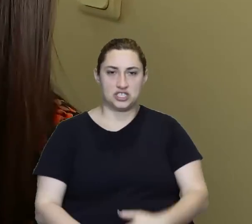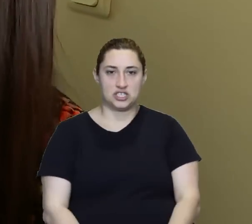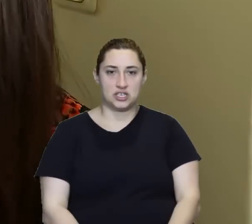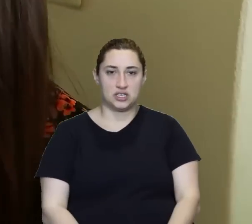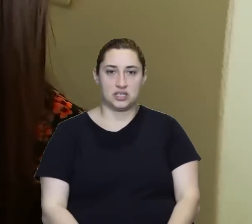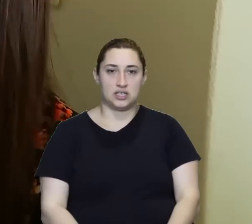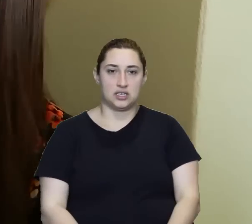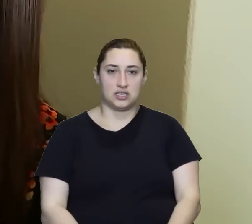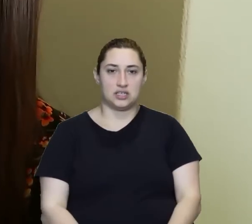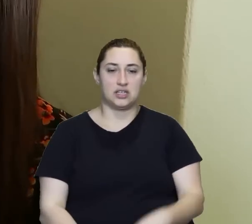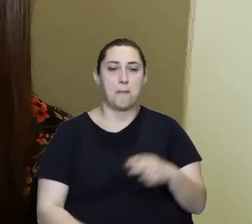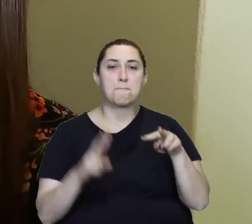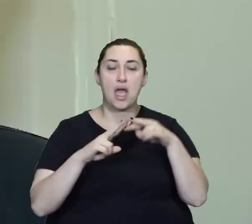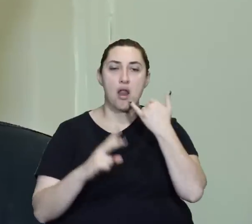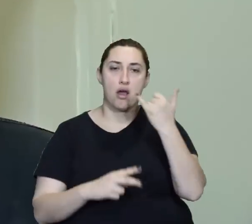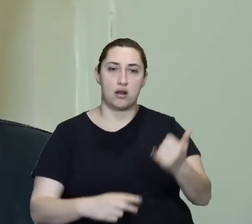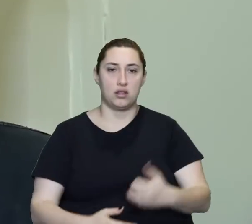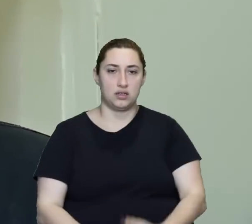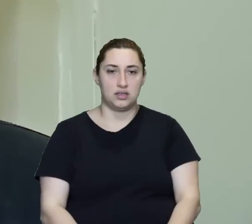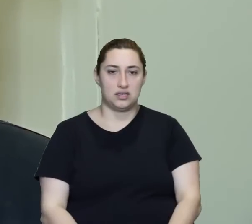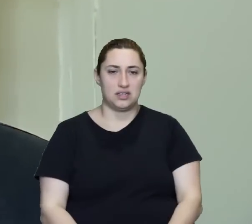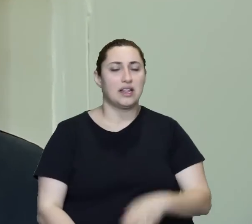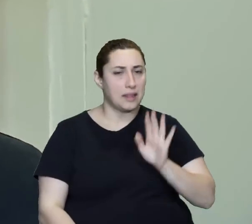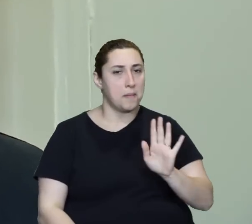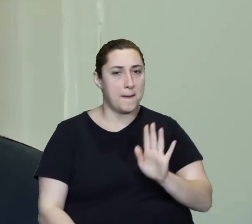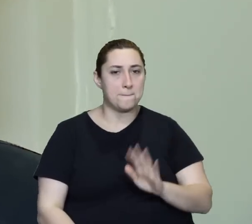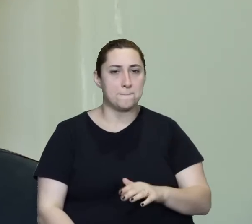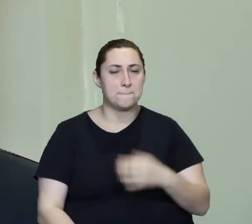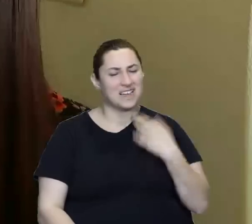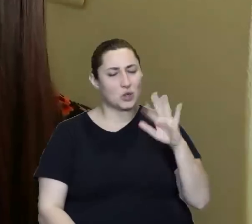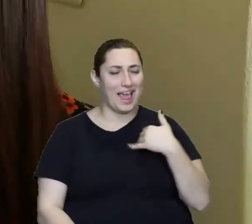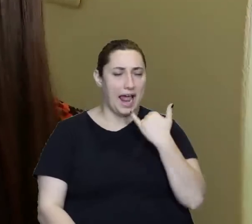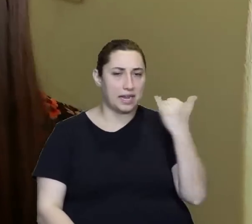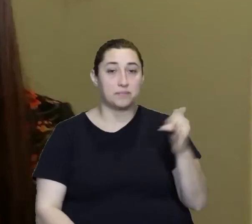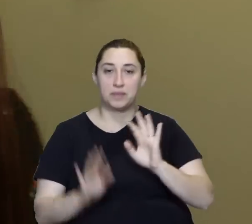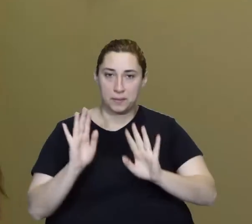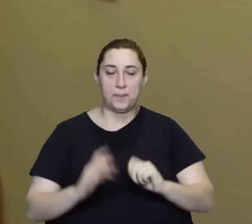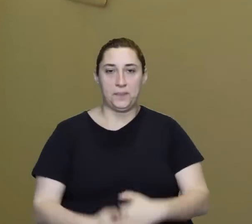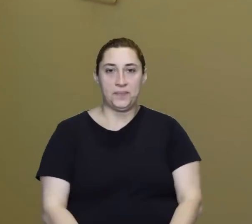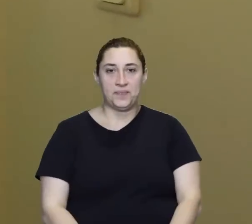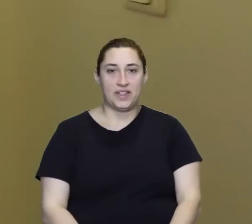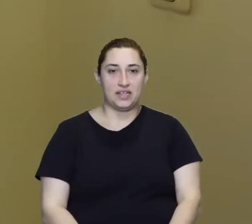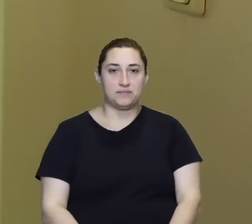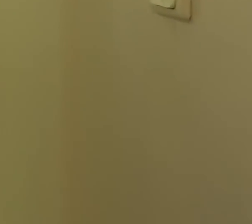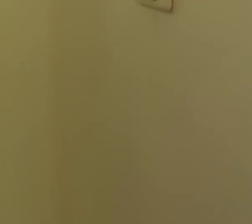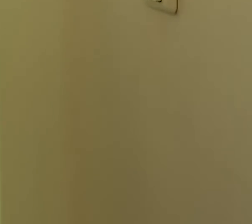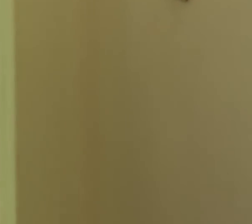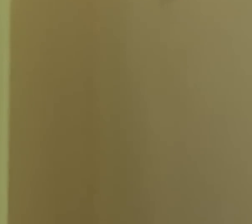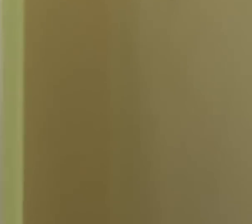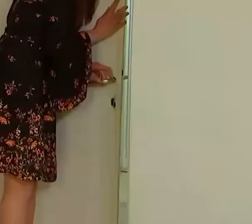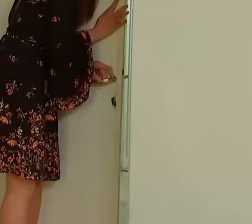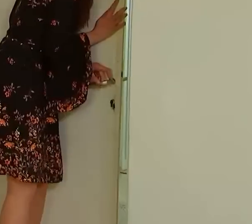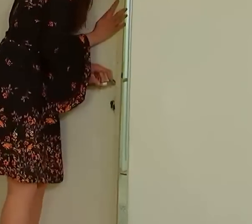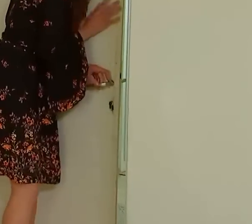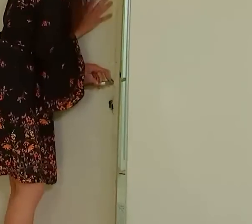gidecek. Arayan Mert'ti. Tamam. Ararım ben. Tamam. Telefonu aldı. Kapıdan